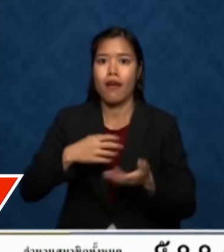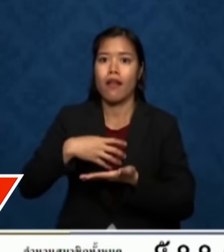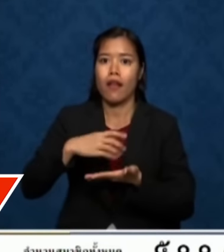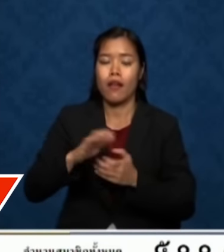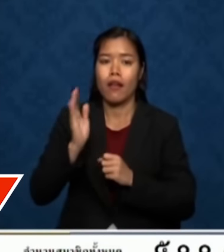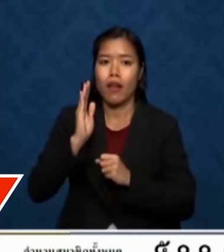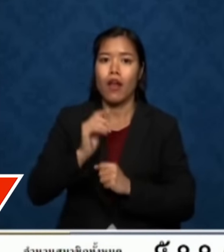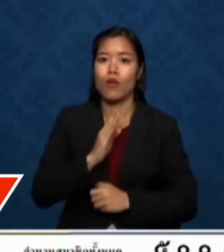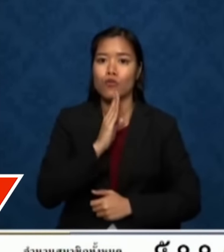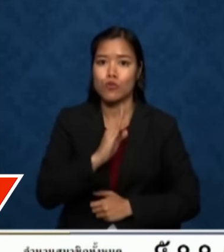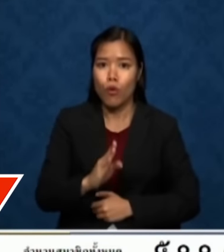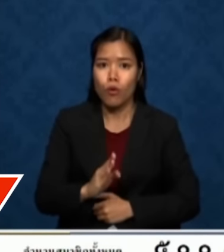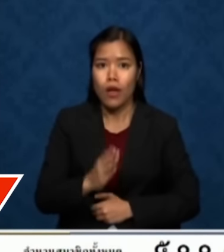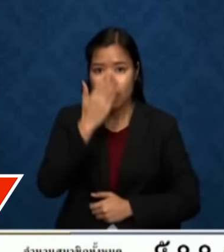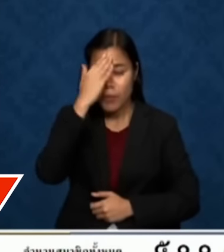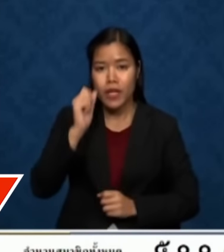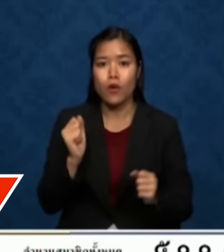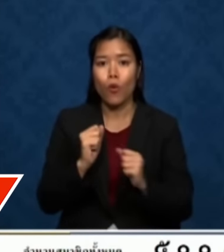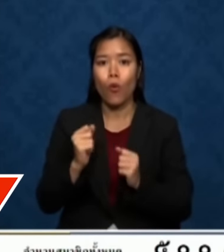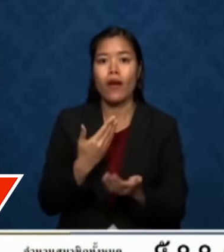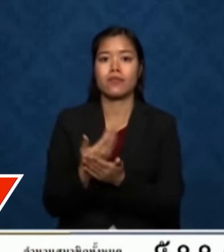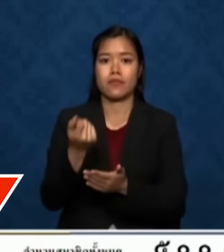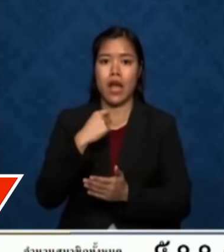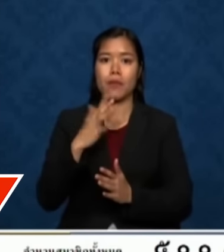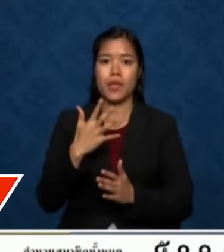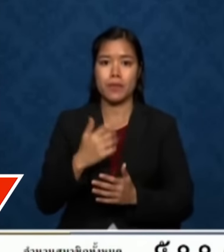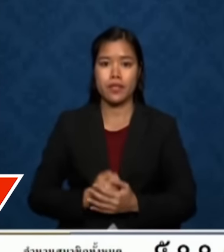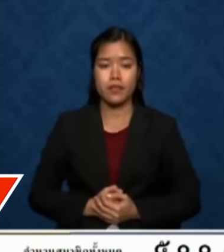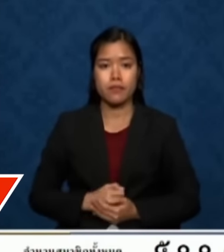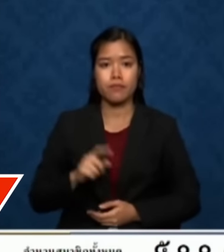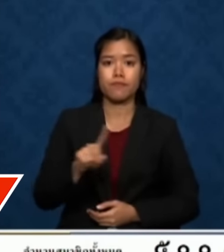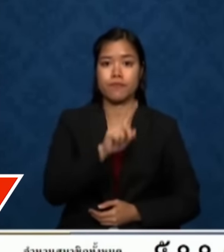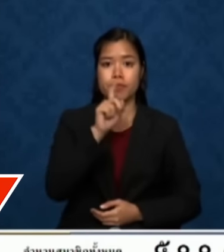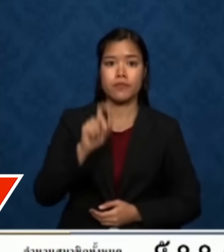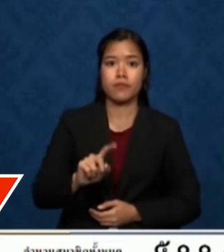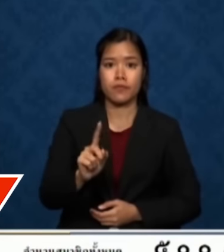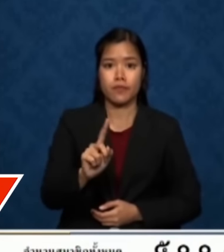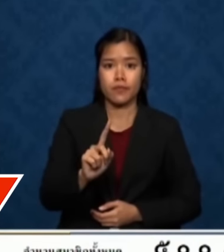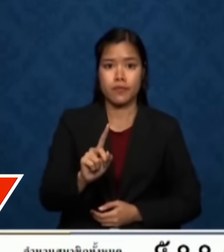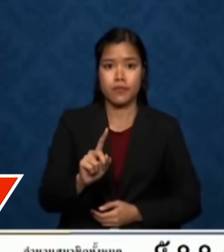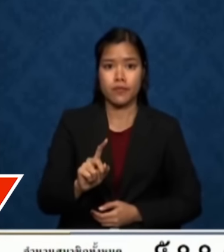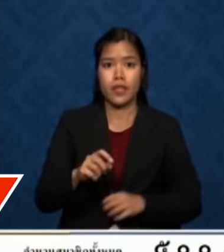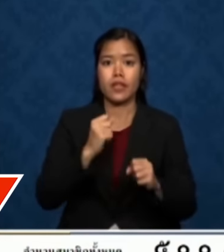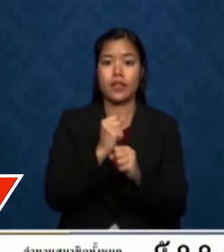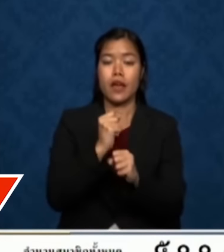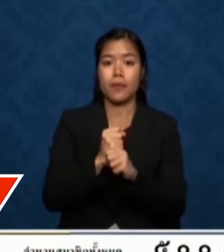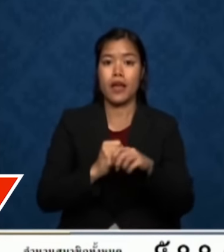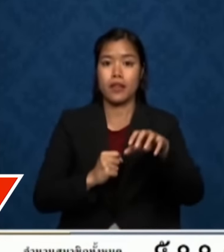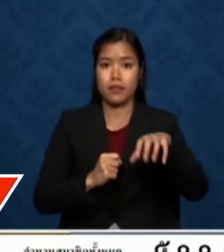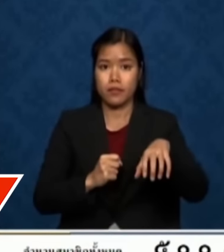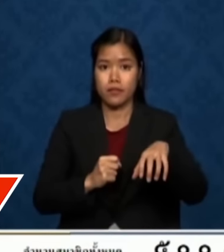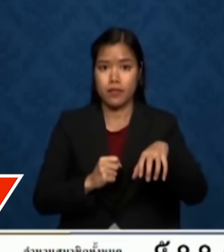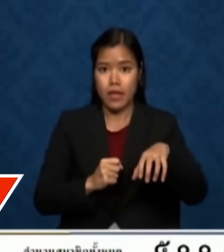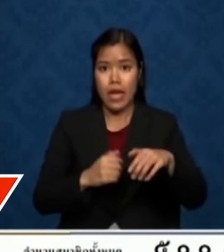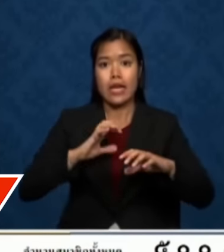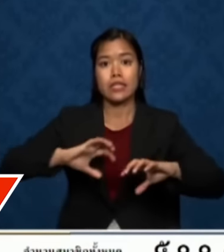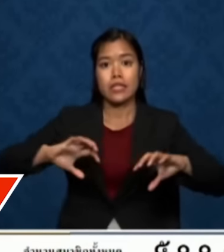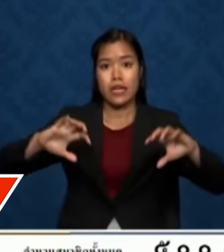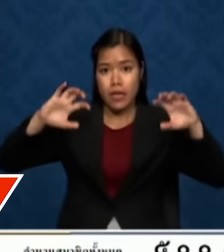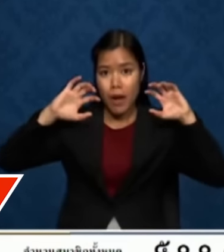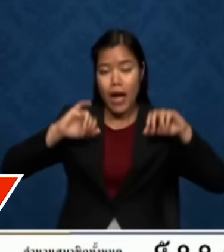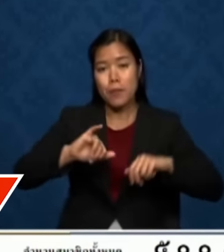พวกเขาค่ะดิฉันขอตั้งข้อสังเกตอีกงานนึงนะคะเป็นลักษณะที่เรียกว่างานฝากค่ะที่รัฐบาลอาจ